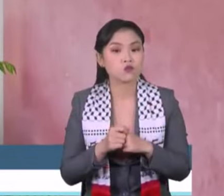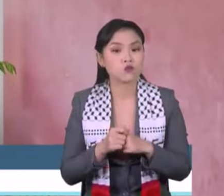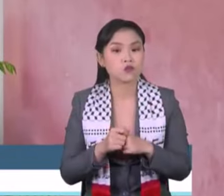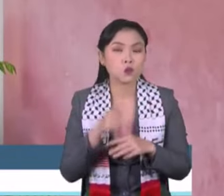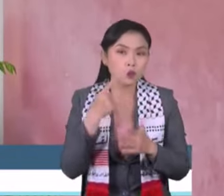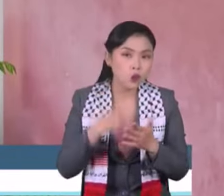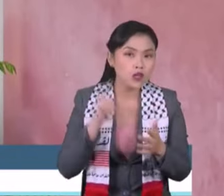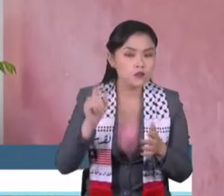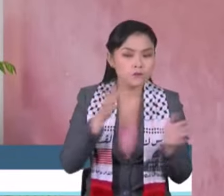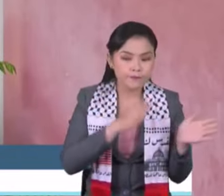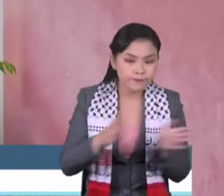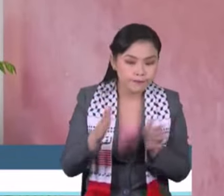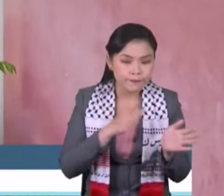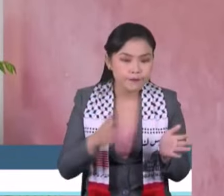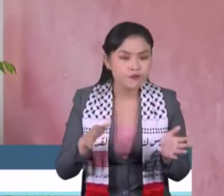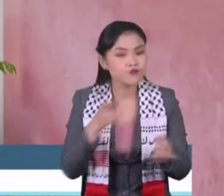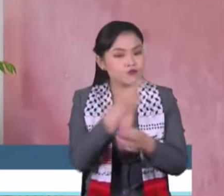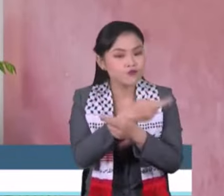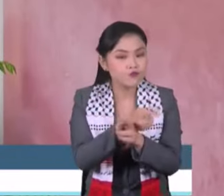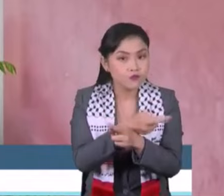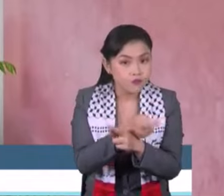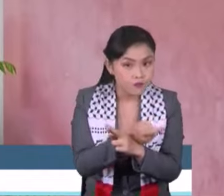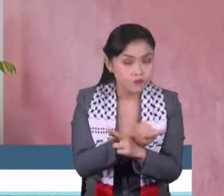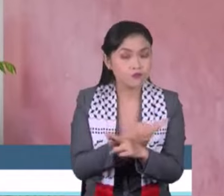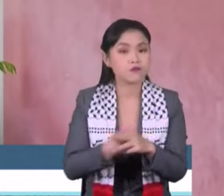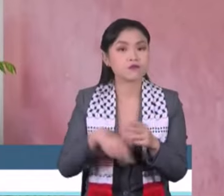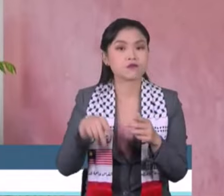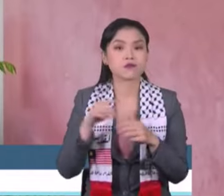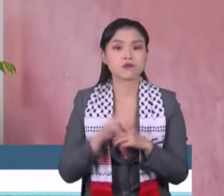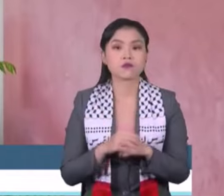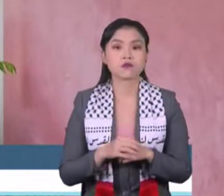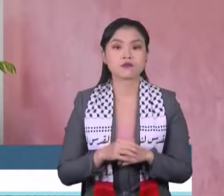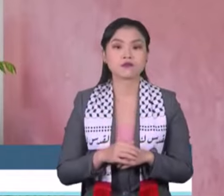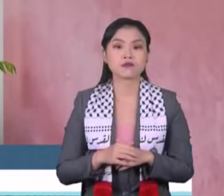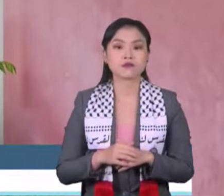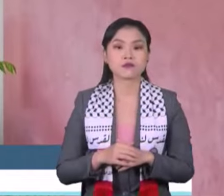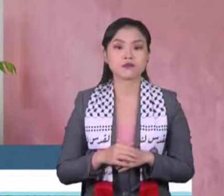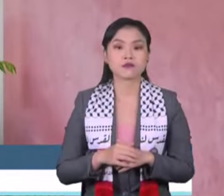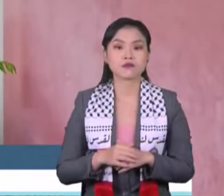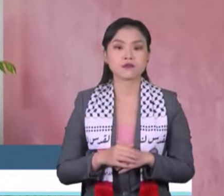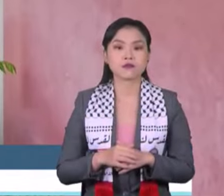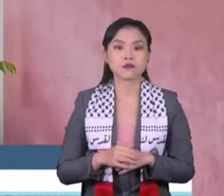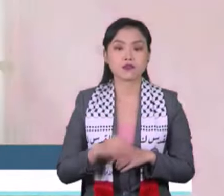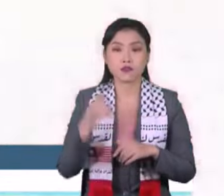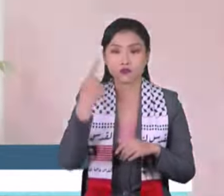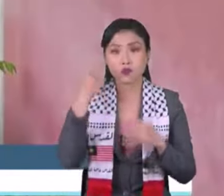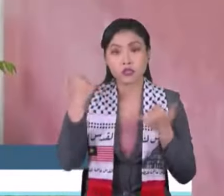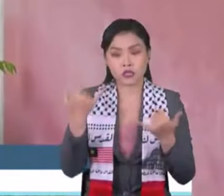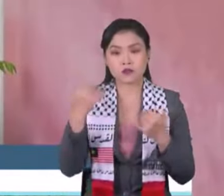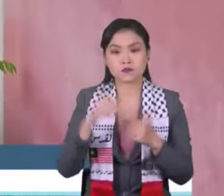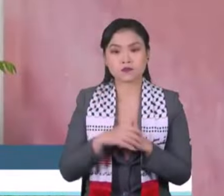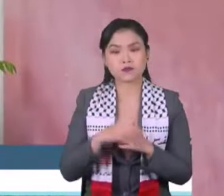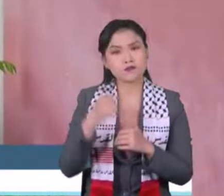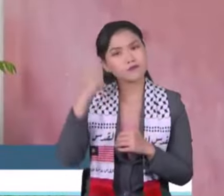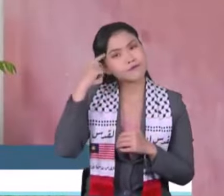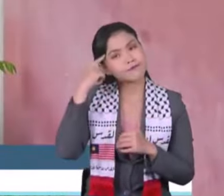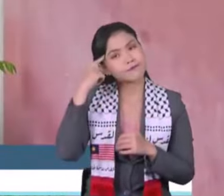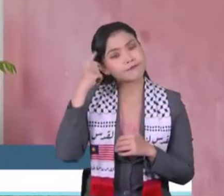perlu selenggara, apa yang perlu di repair untuk masa sekarang ni lah.